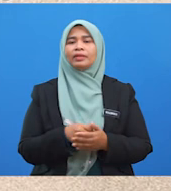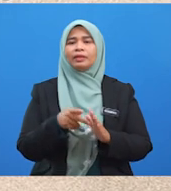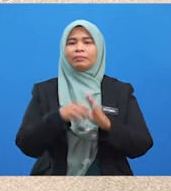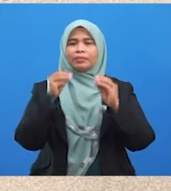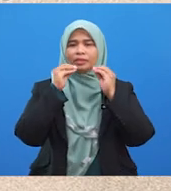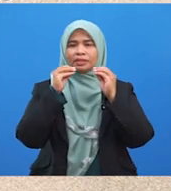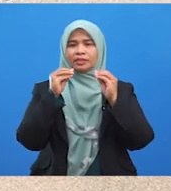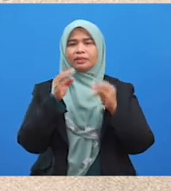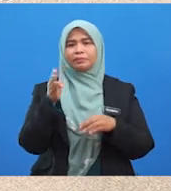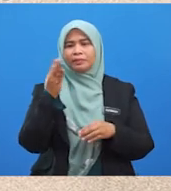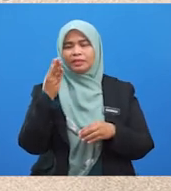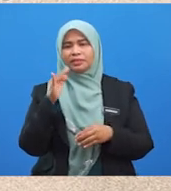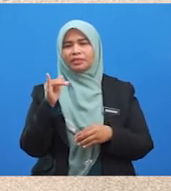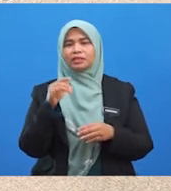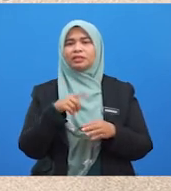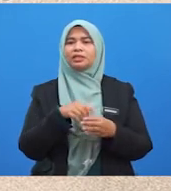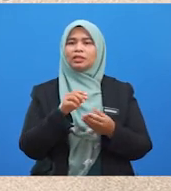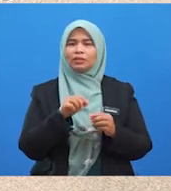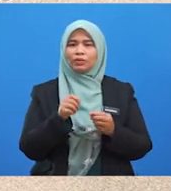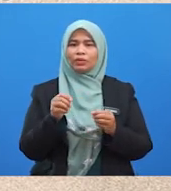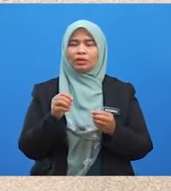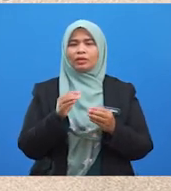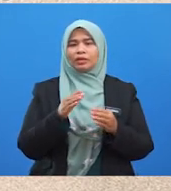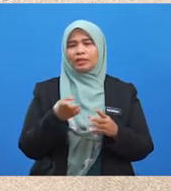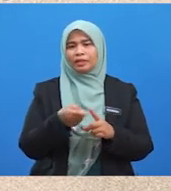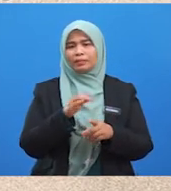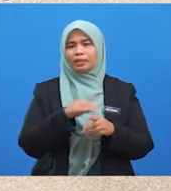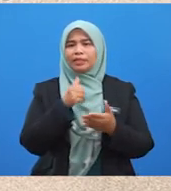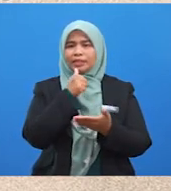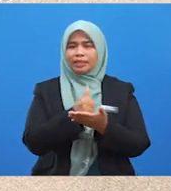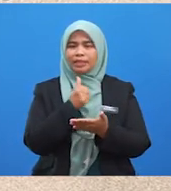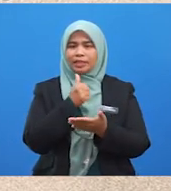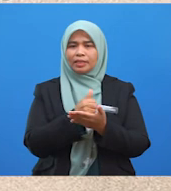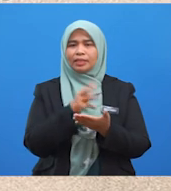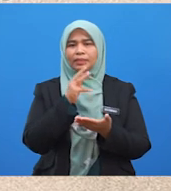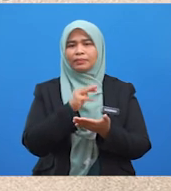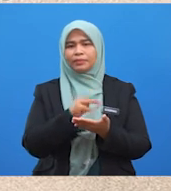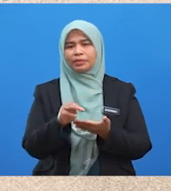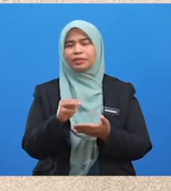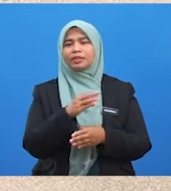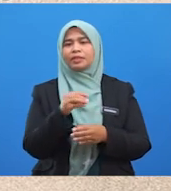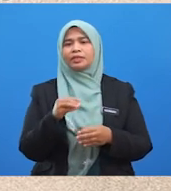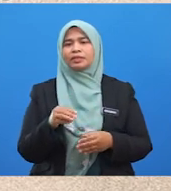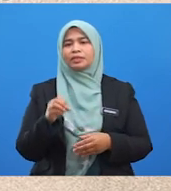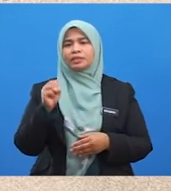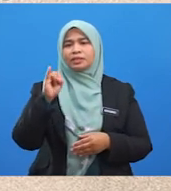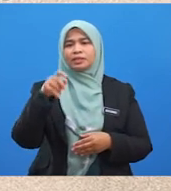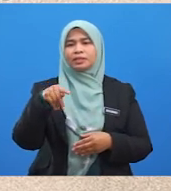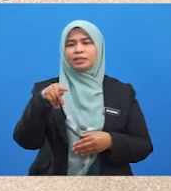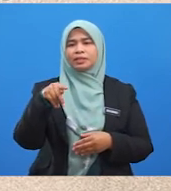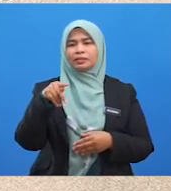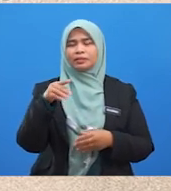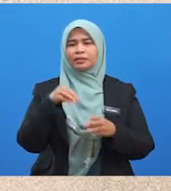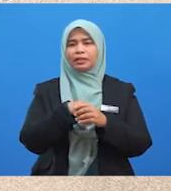Pengajaran pada kebiasaannya diolah daripada nilai-nilai murni dan disisipkan dengan ayat